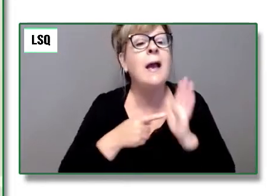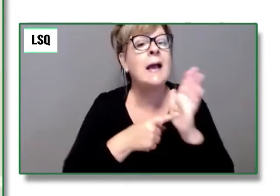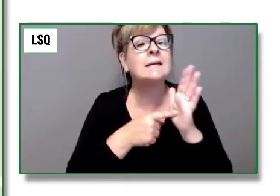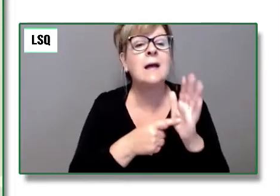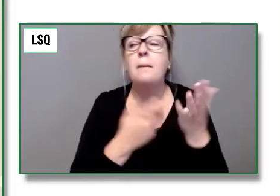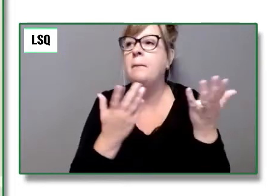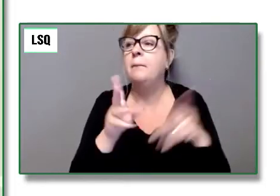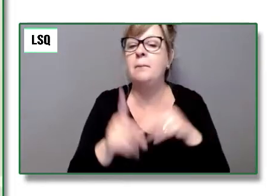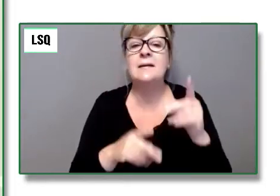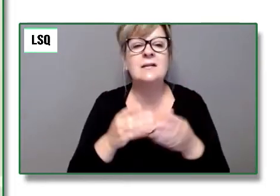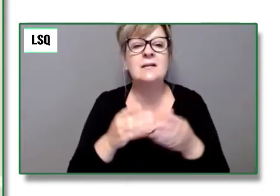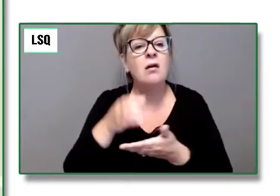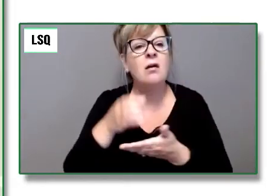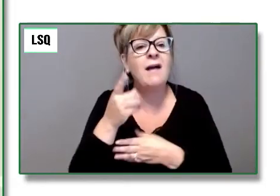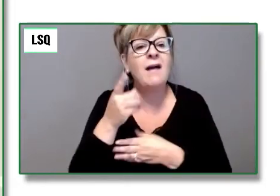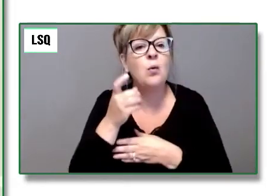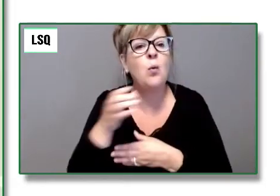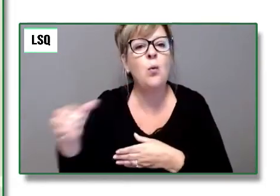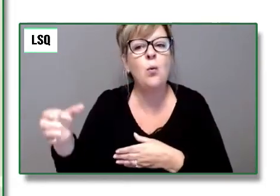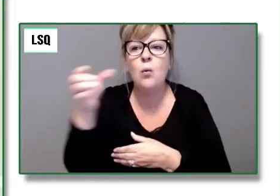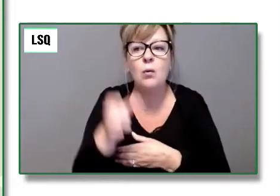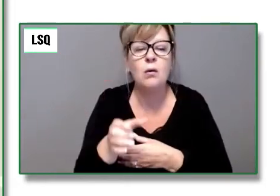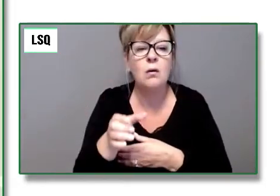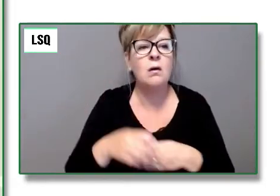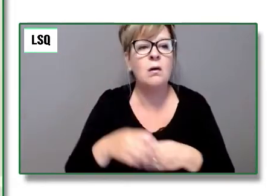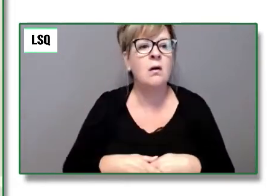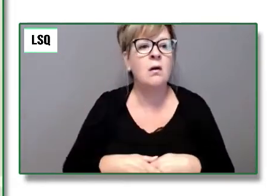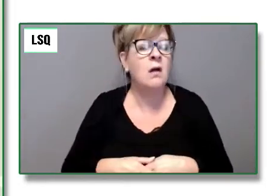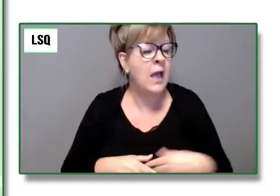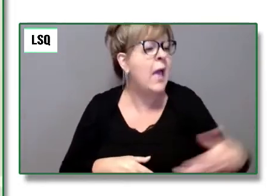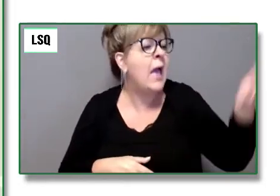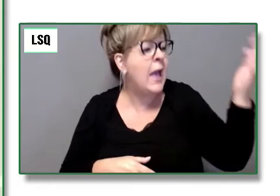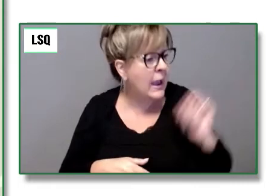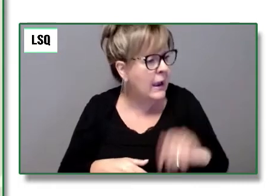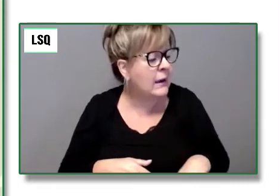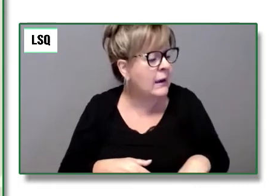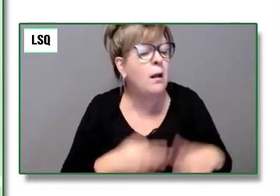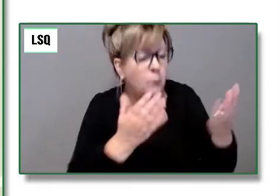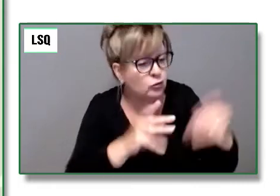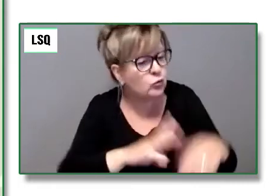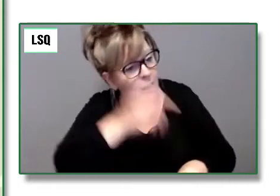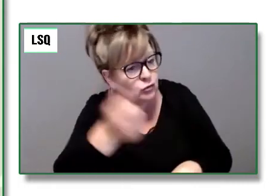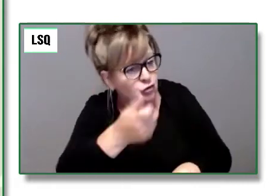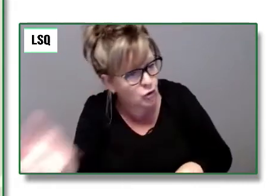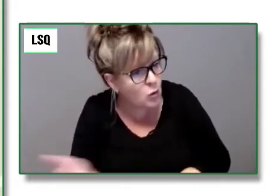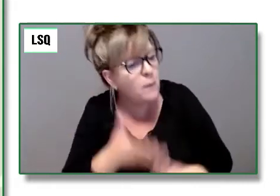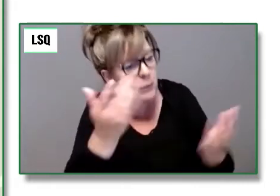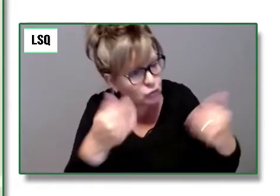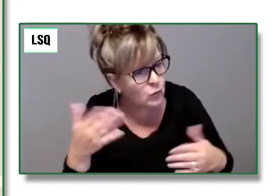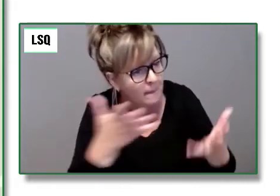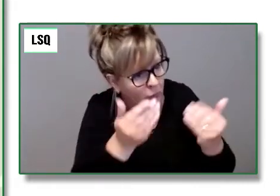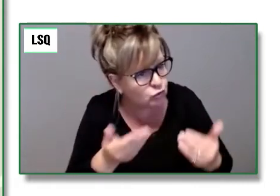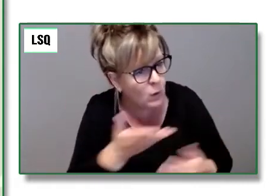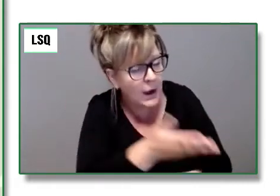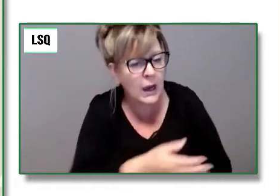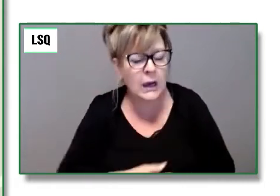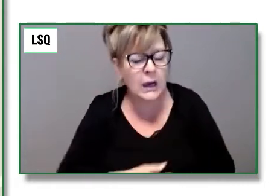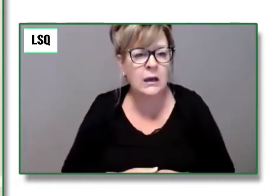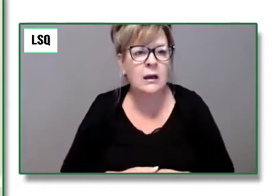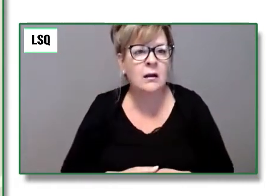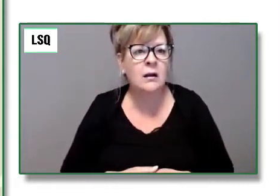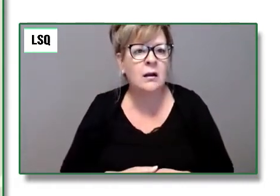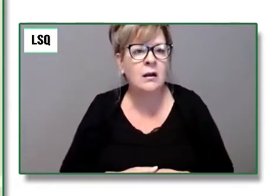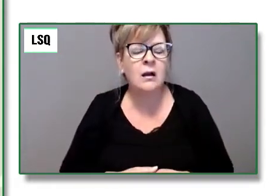besoin?» donc quelqu'un qui est plutôt à l'écoute. Ça peut être ces petites choses très silencieuses,